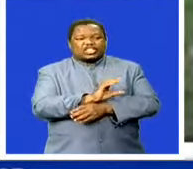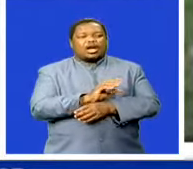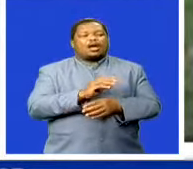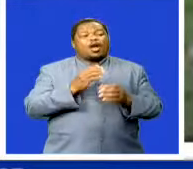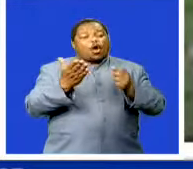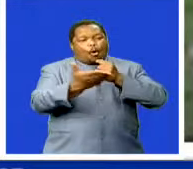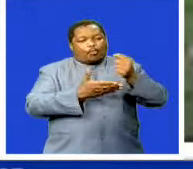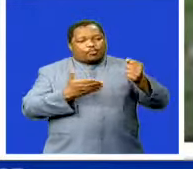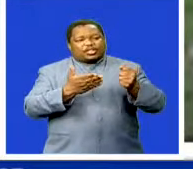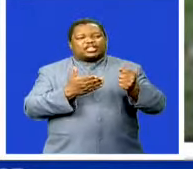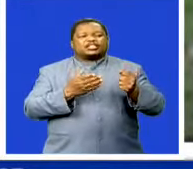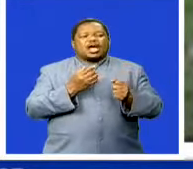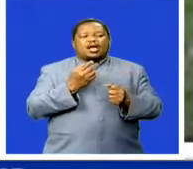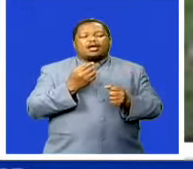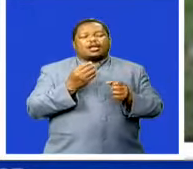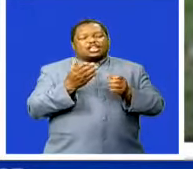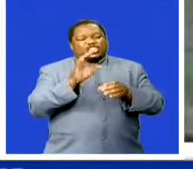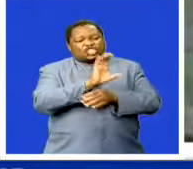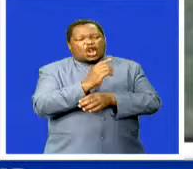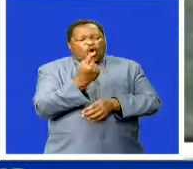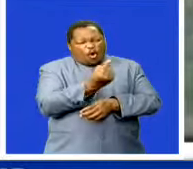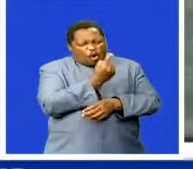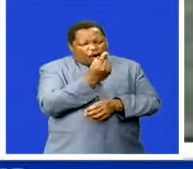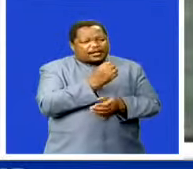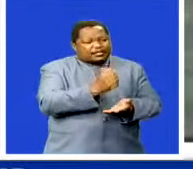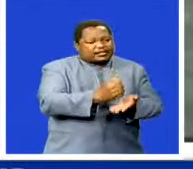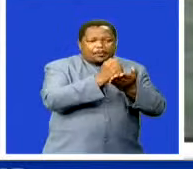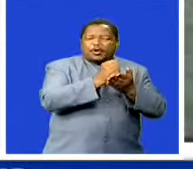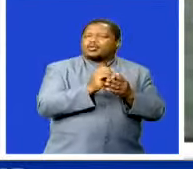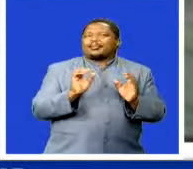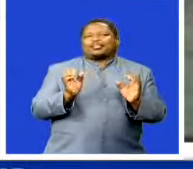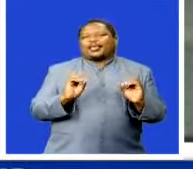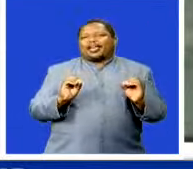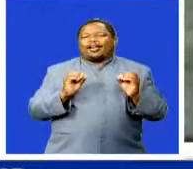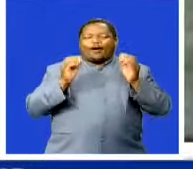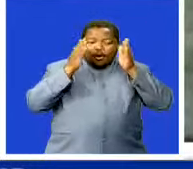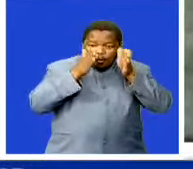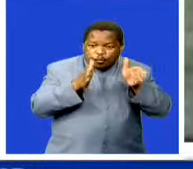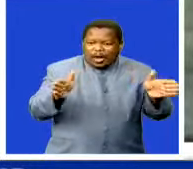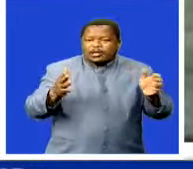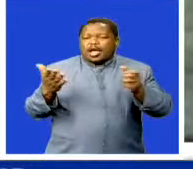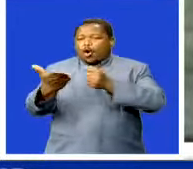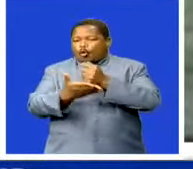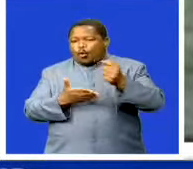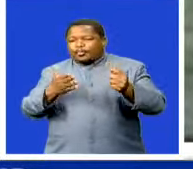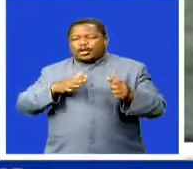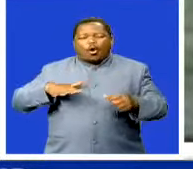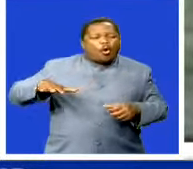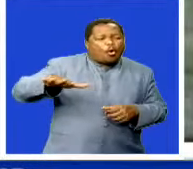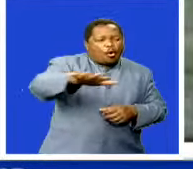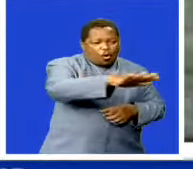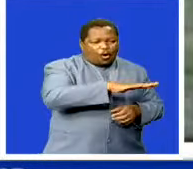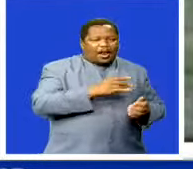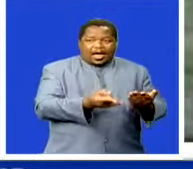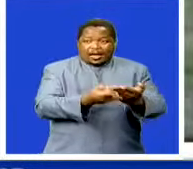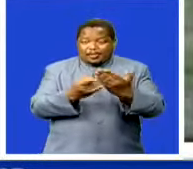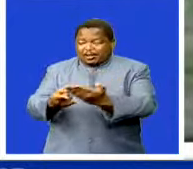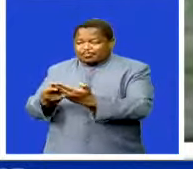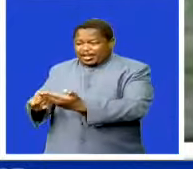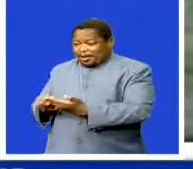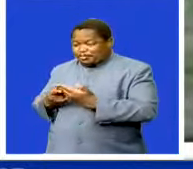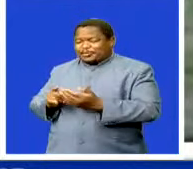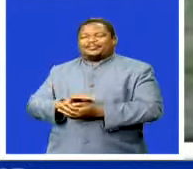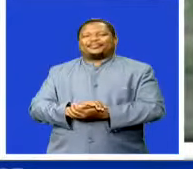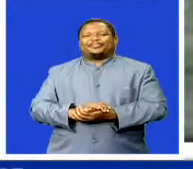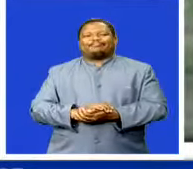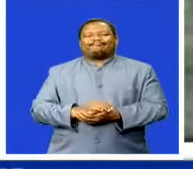bangenelele nakubomakhelwana sibonga kakhulu umusa laba wendako lapha uNkulunkulu abaphile kuthi batosita